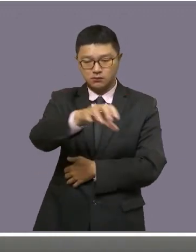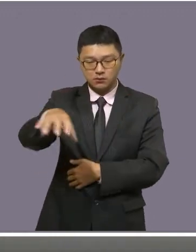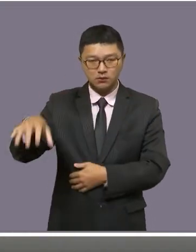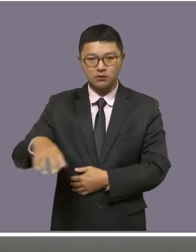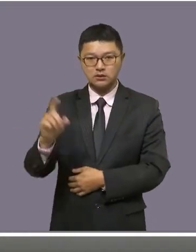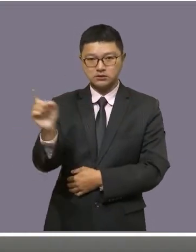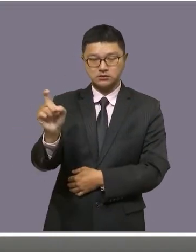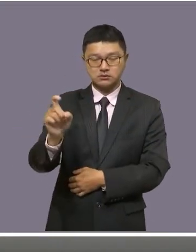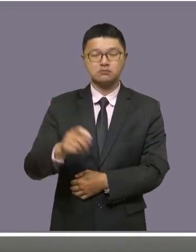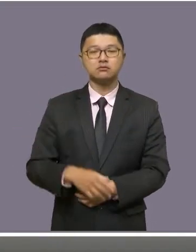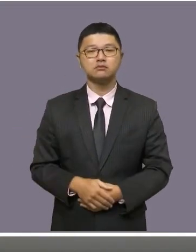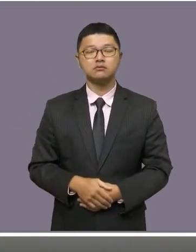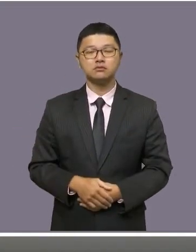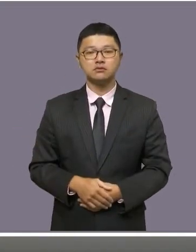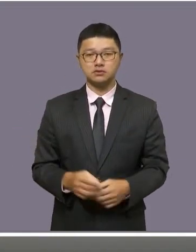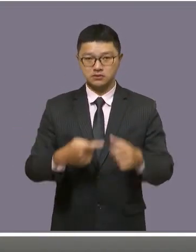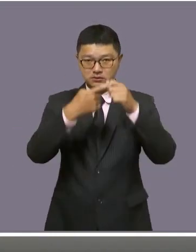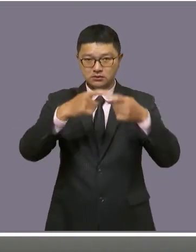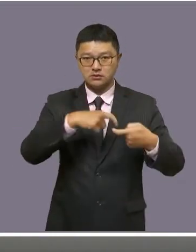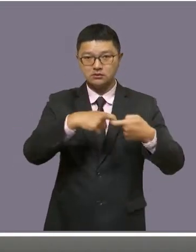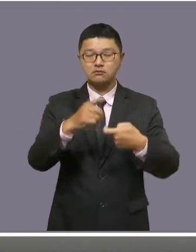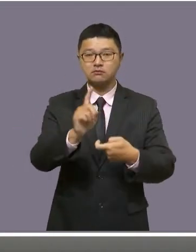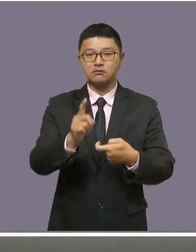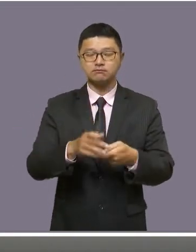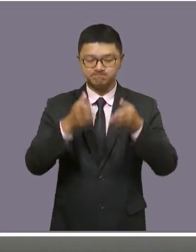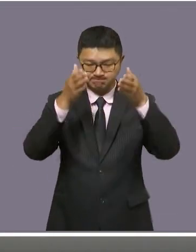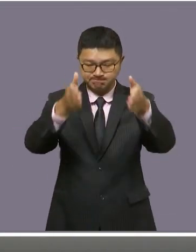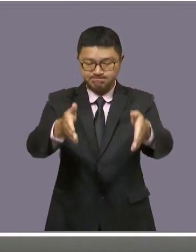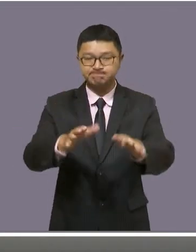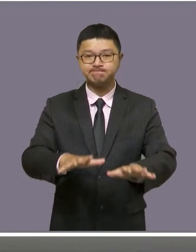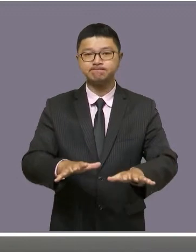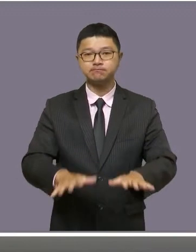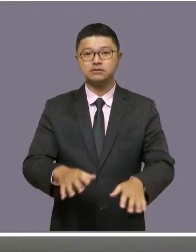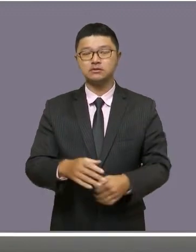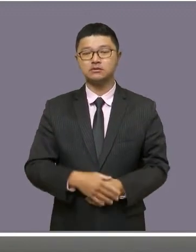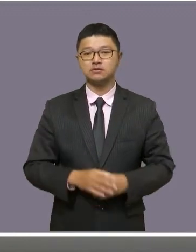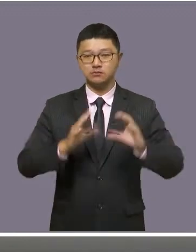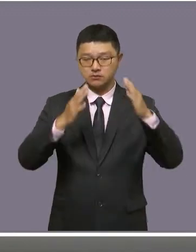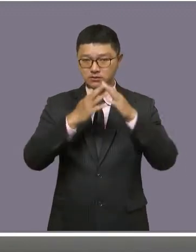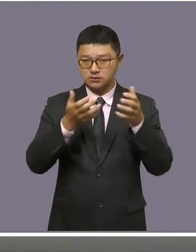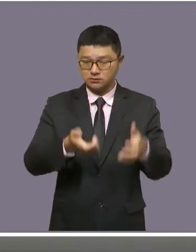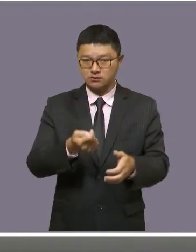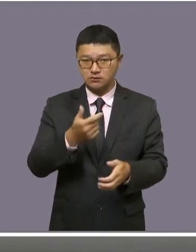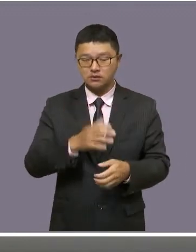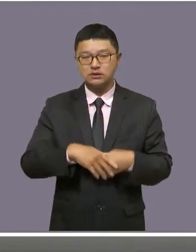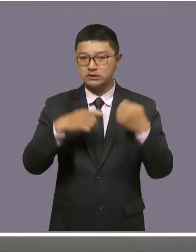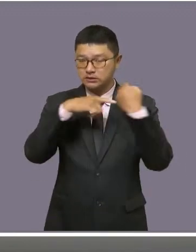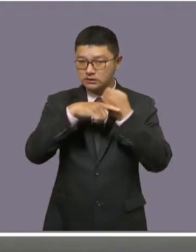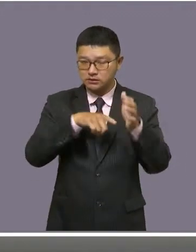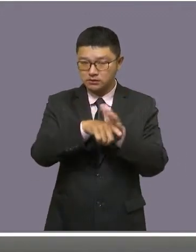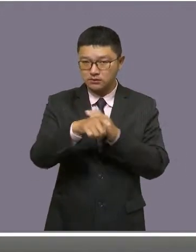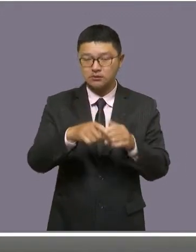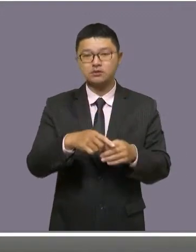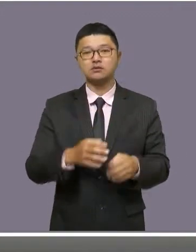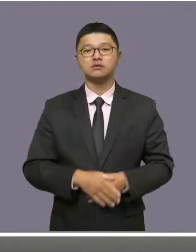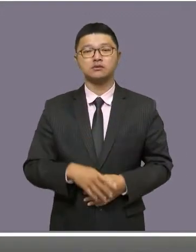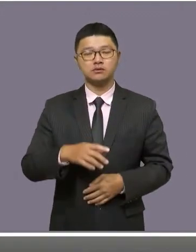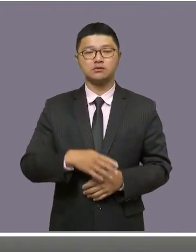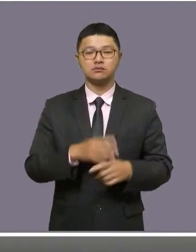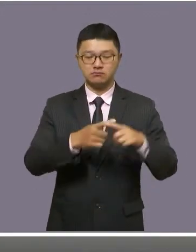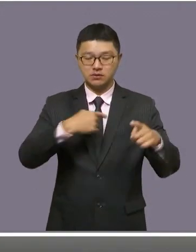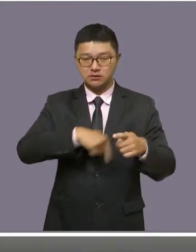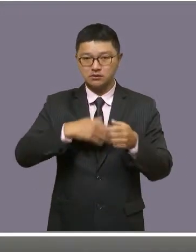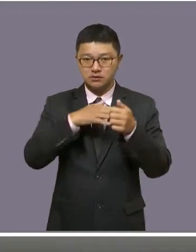地那我们第一个联盟就是针对我们目前国家重点领域研究学院，就创新半导体学院